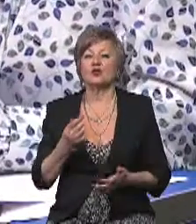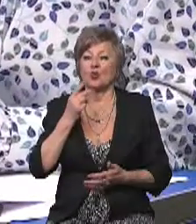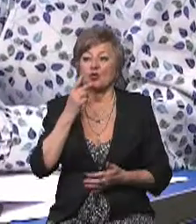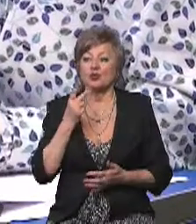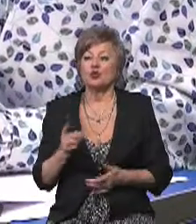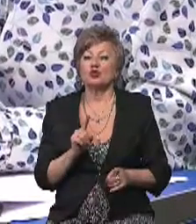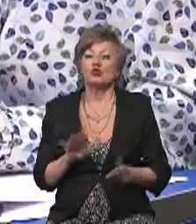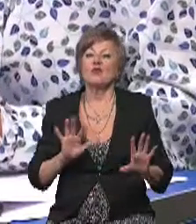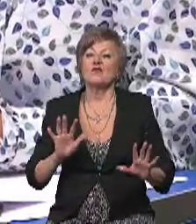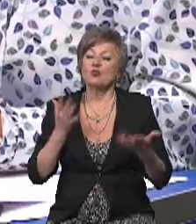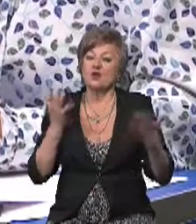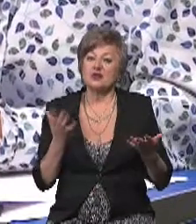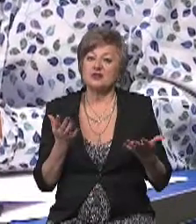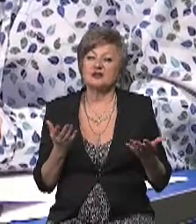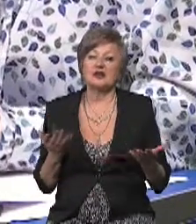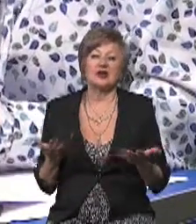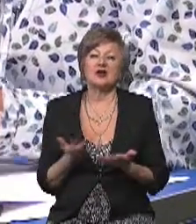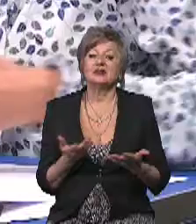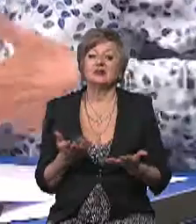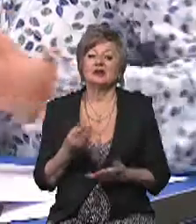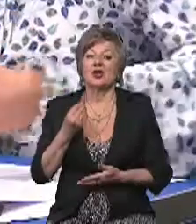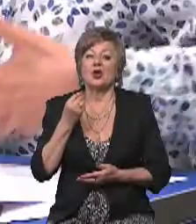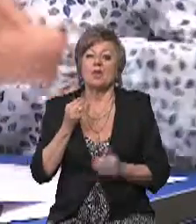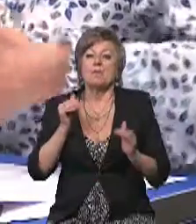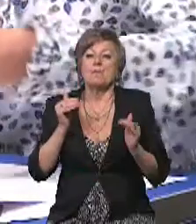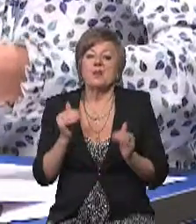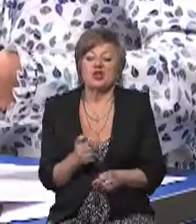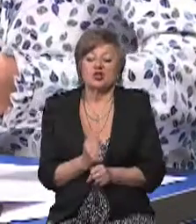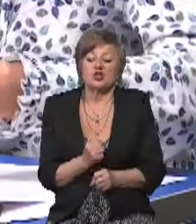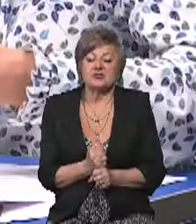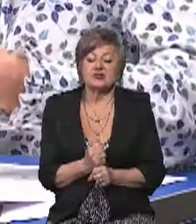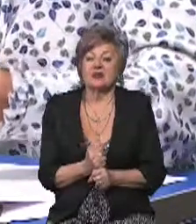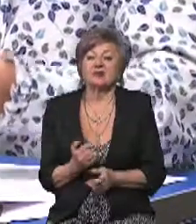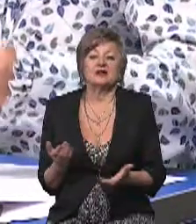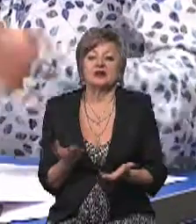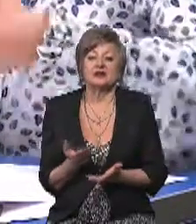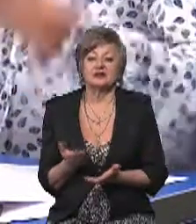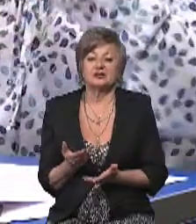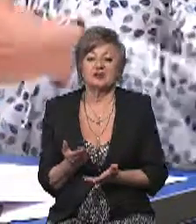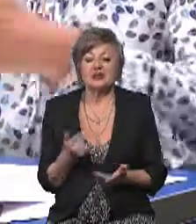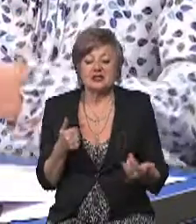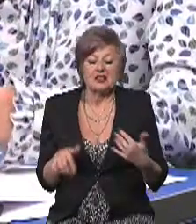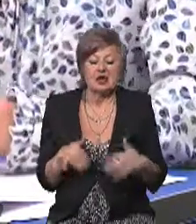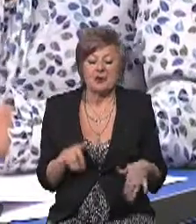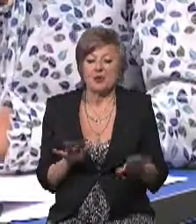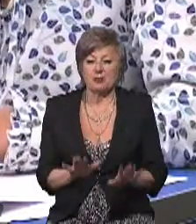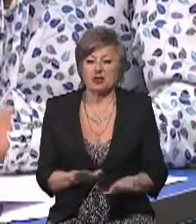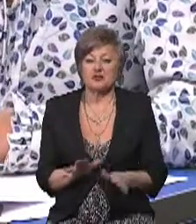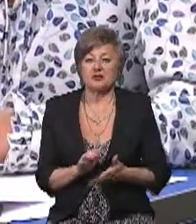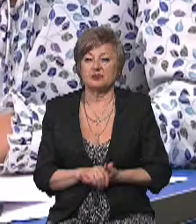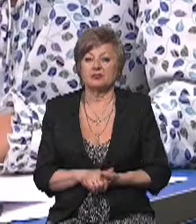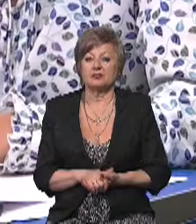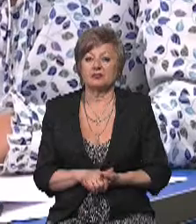ними відбувається. Де найслабша ланка, де найменше зроблено поступу вперед, де поступ може бути обернений